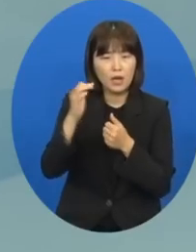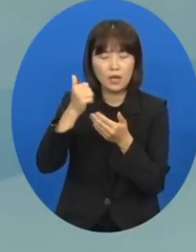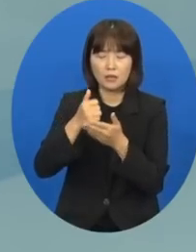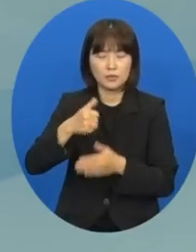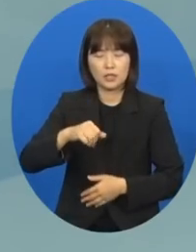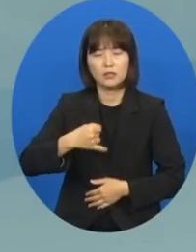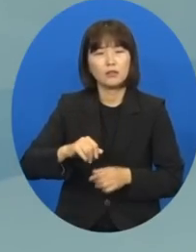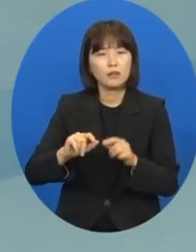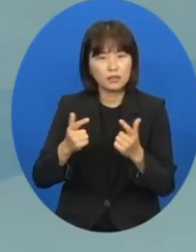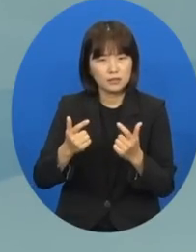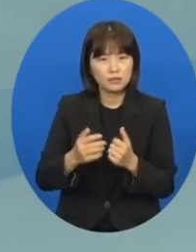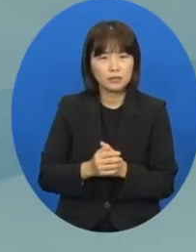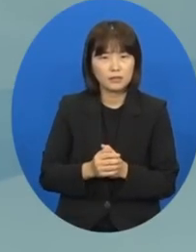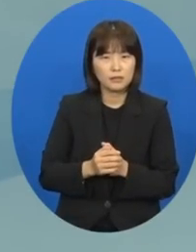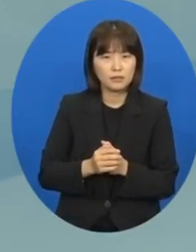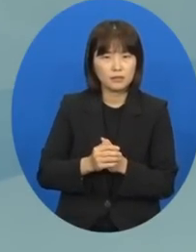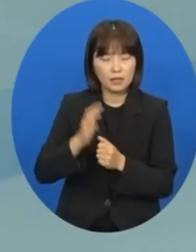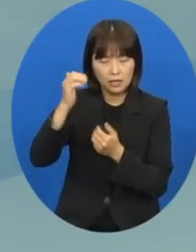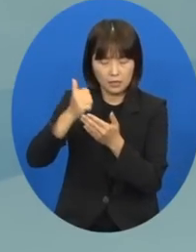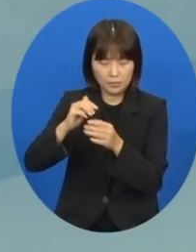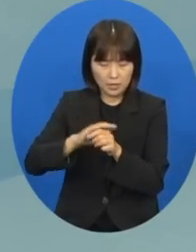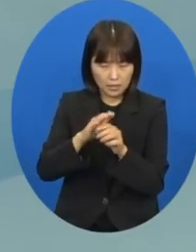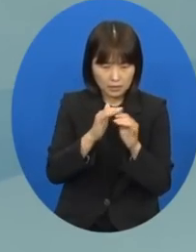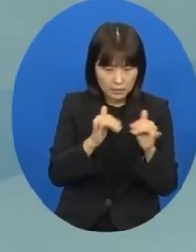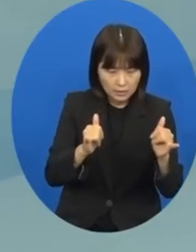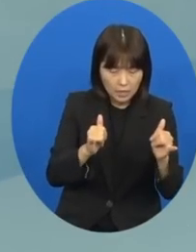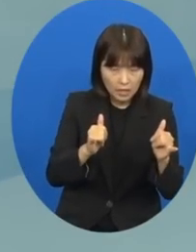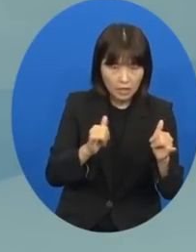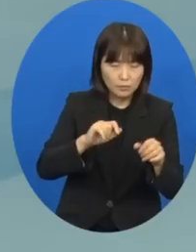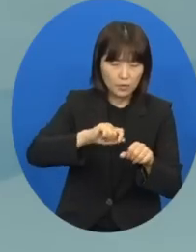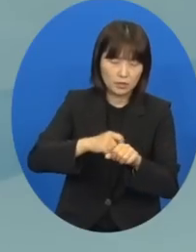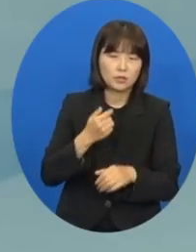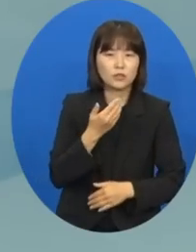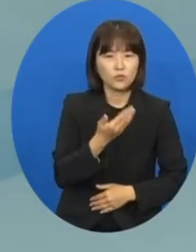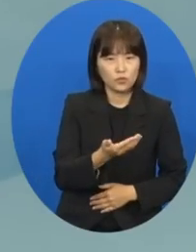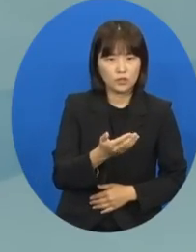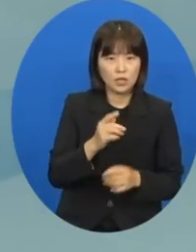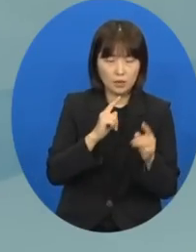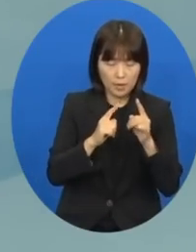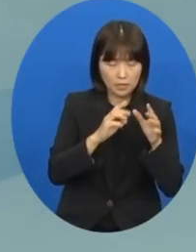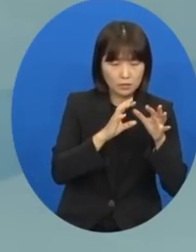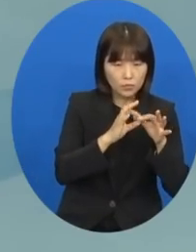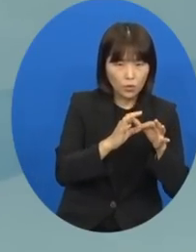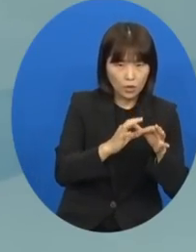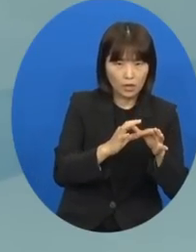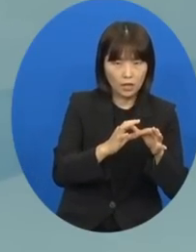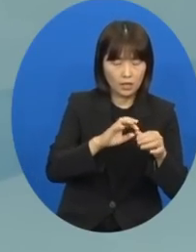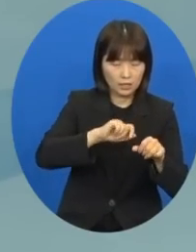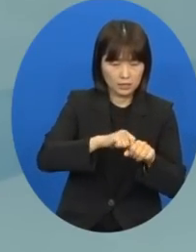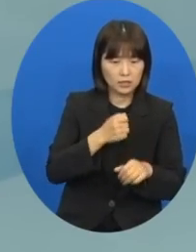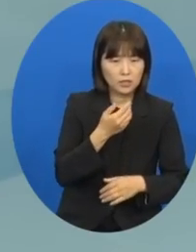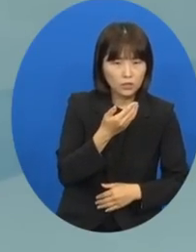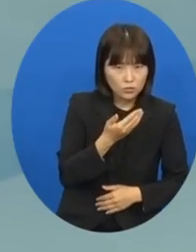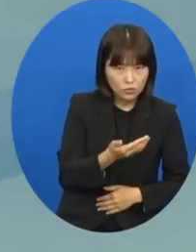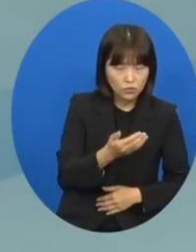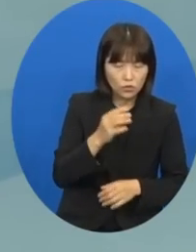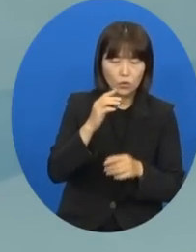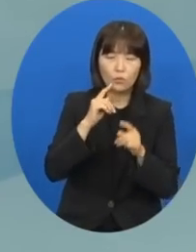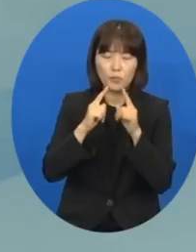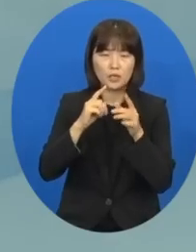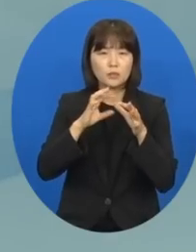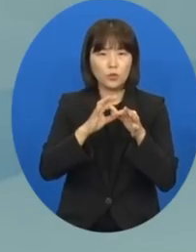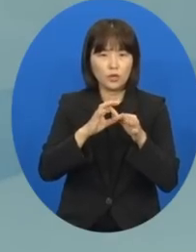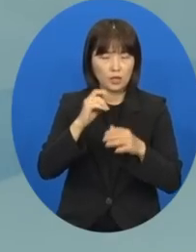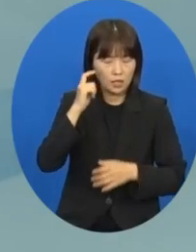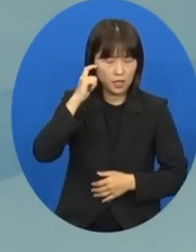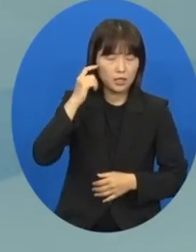하나님은 사랑하는 자를 징계하신다. 우리에게 말씀을 통해서 보통 징계하십니다. 말씀을 통해서 깨닫게 하십니다. 그러나